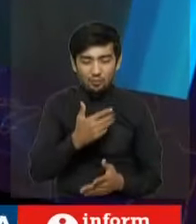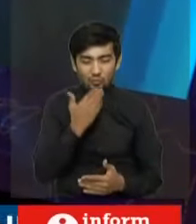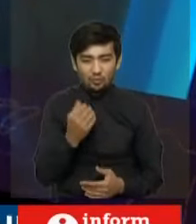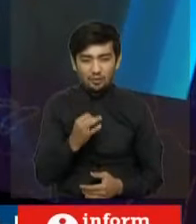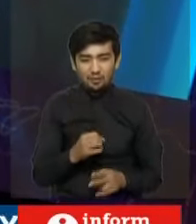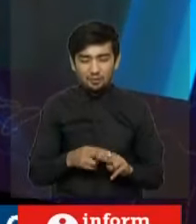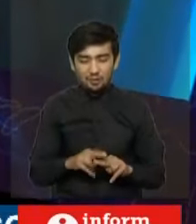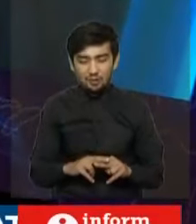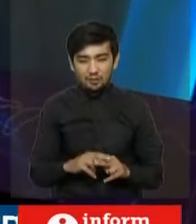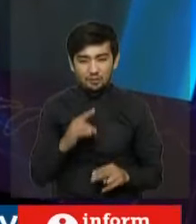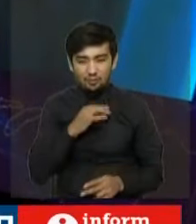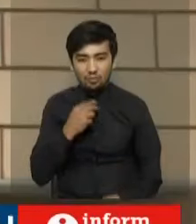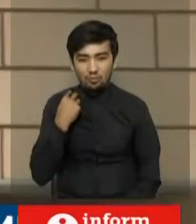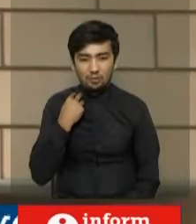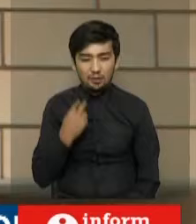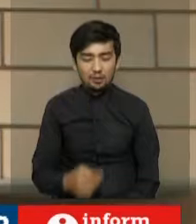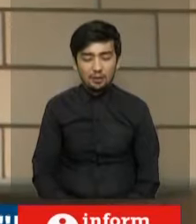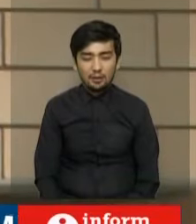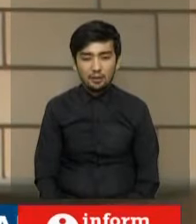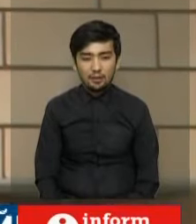с подробностями.